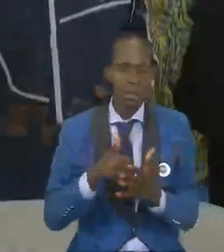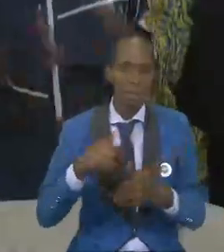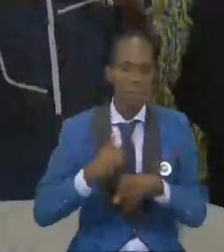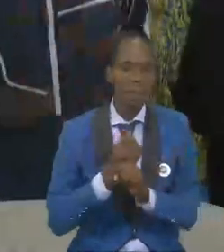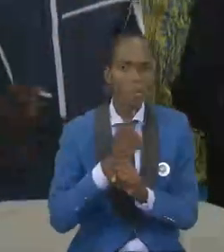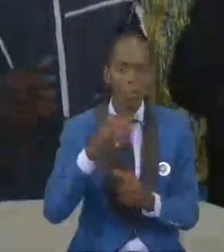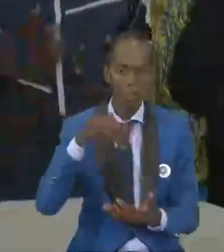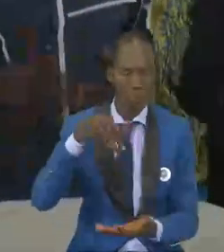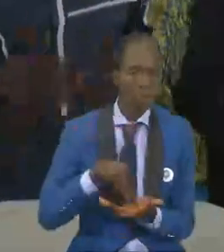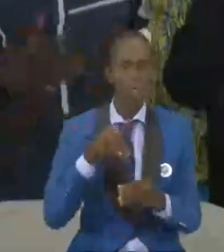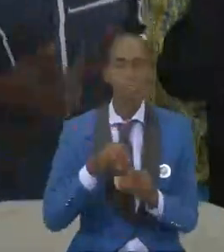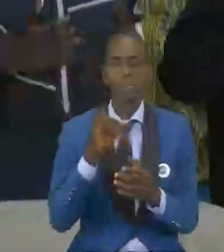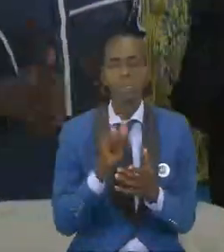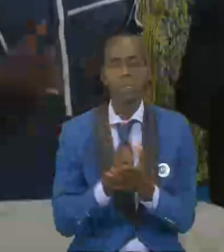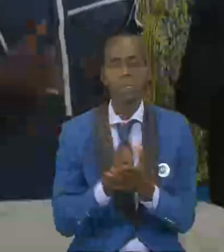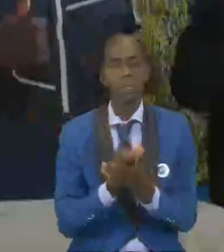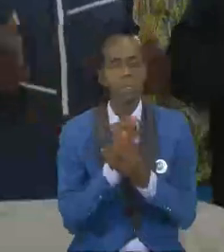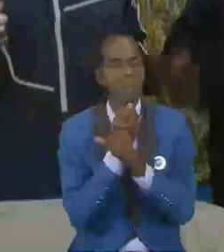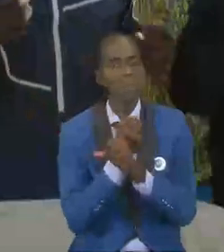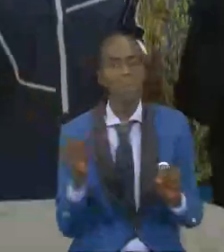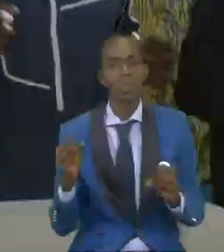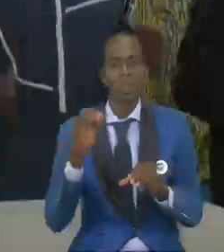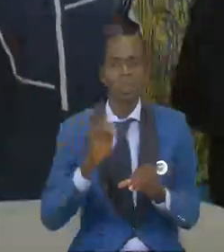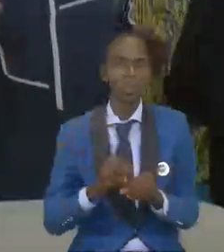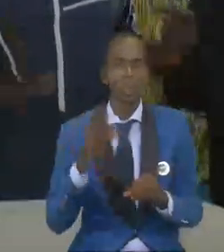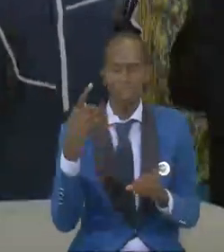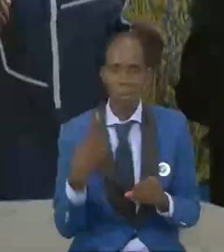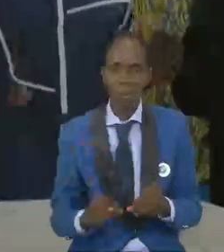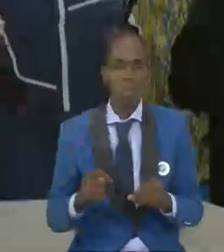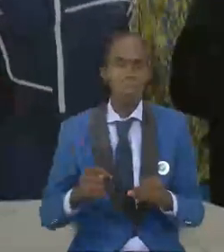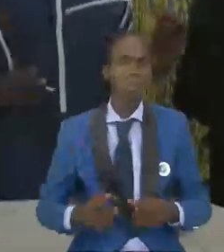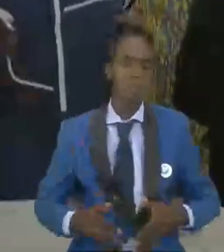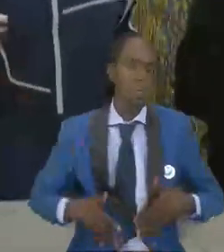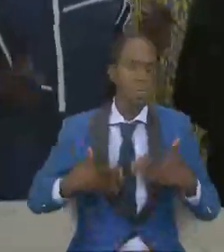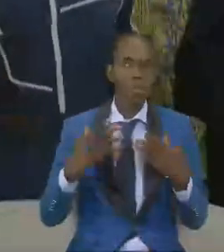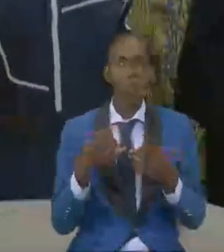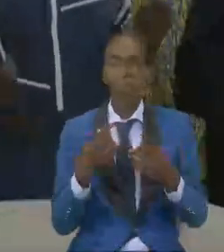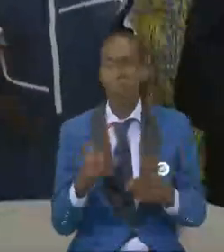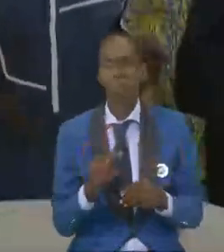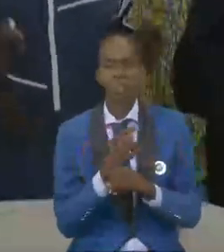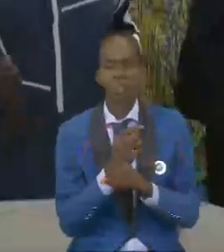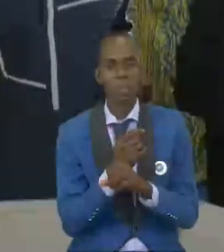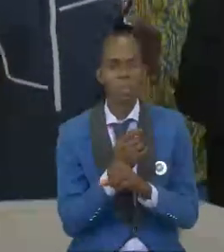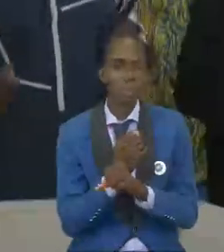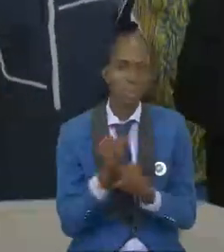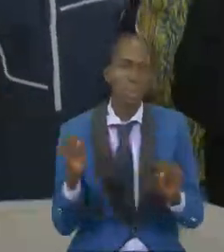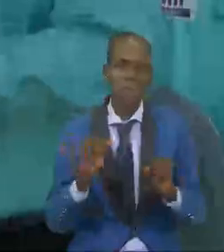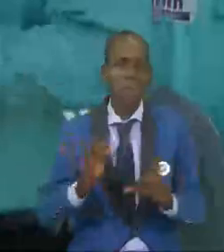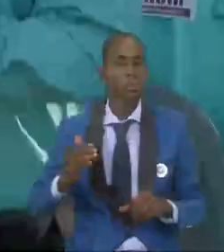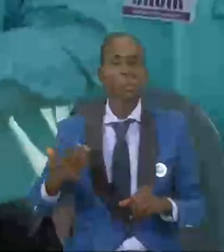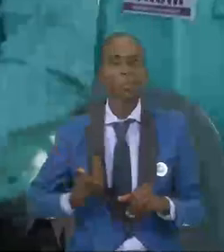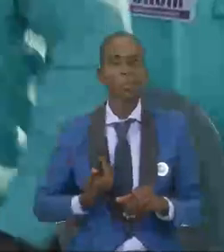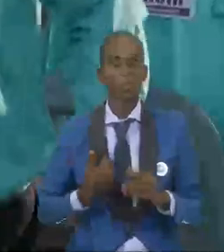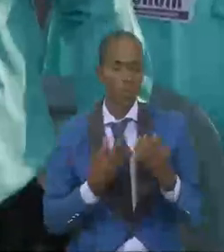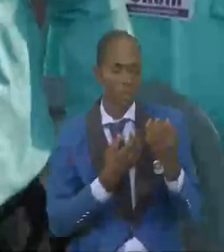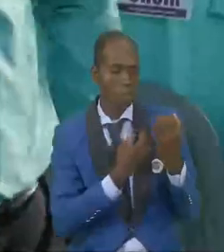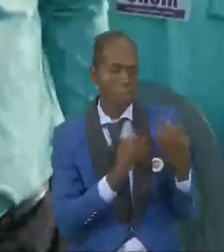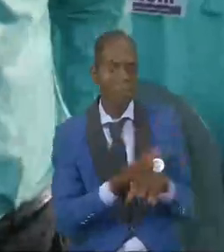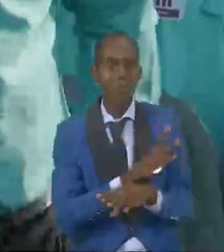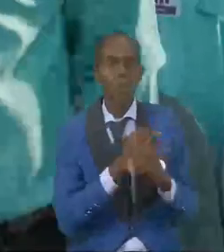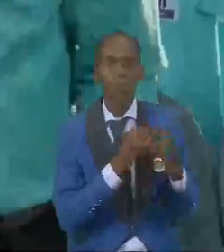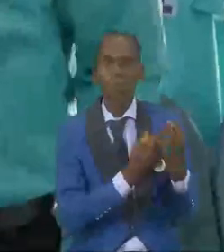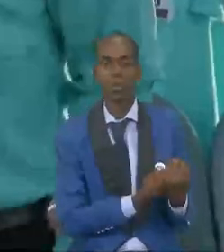qui apporte le salut que tu amènes à tenir dans ce salut dans la vie de